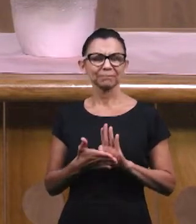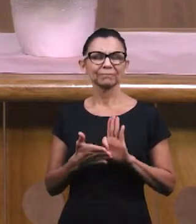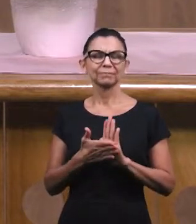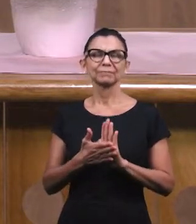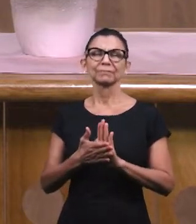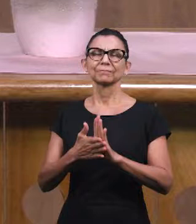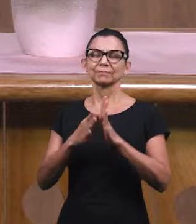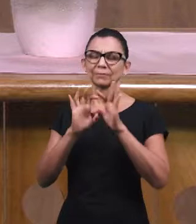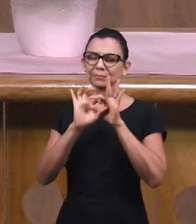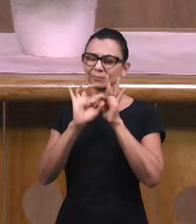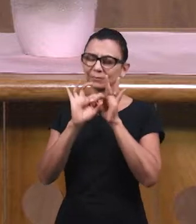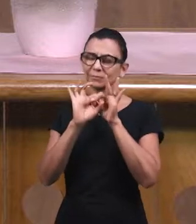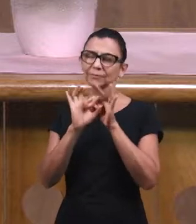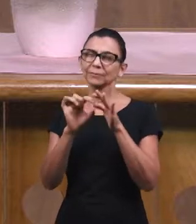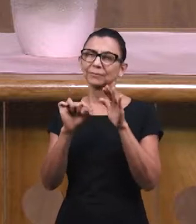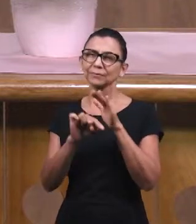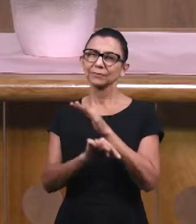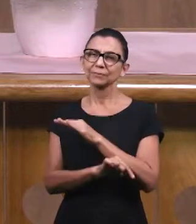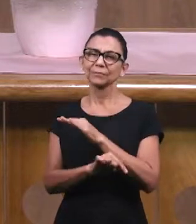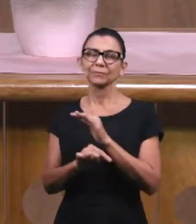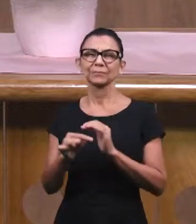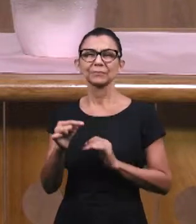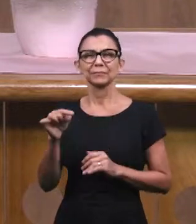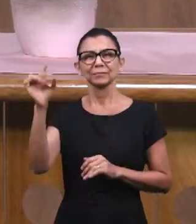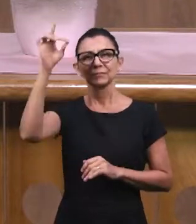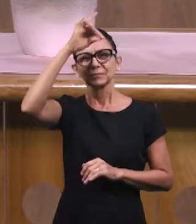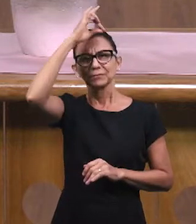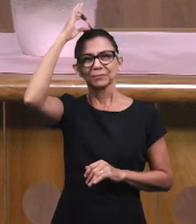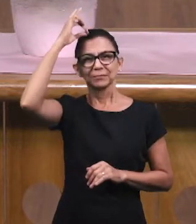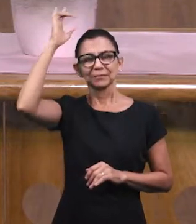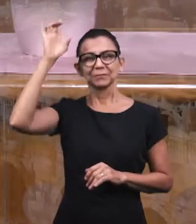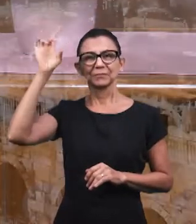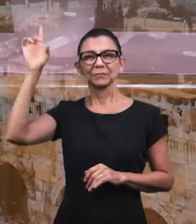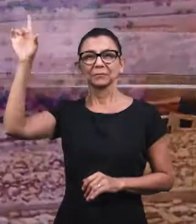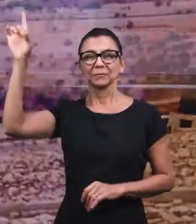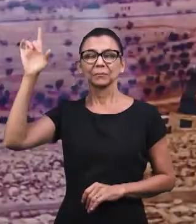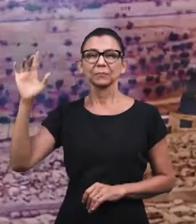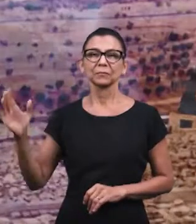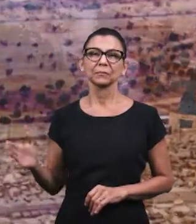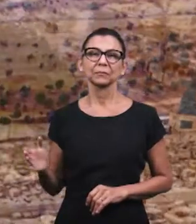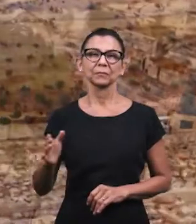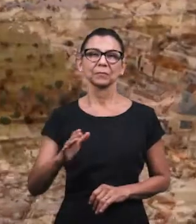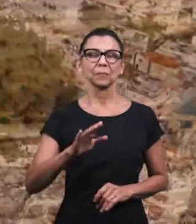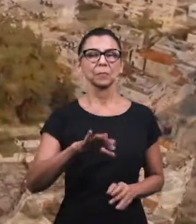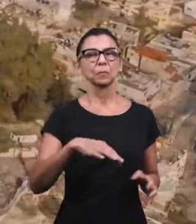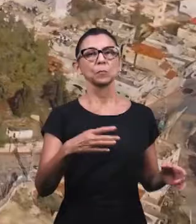louange, chercher un approfondissement de la communion avec le Saint-Esprit de Dieu.